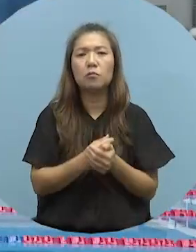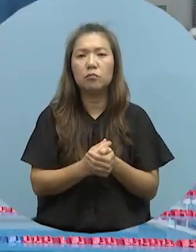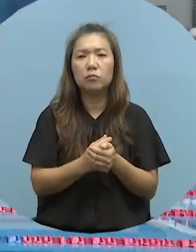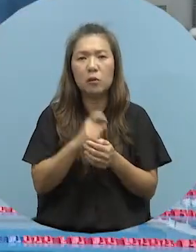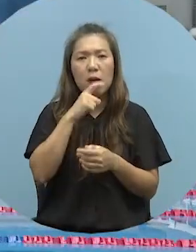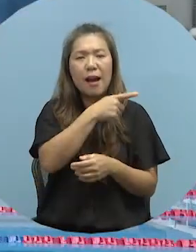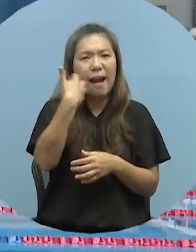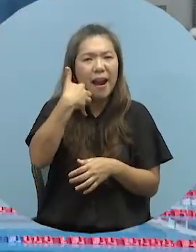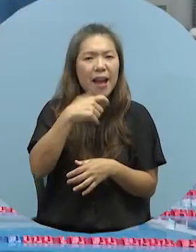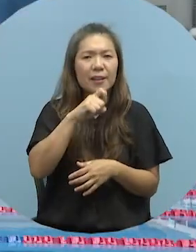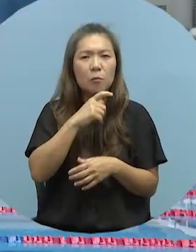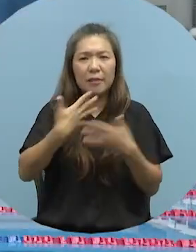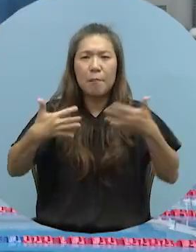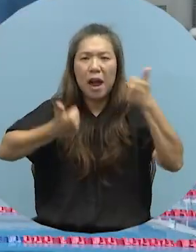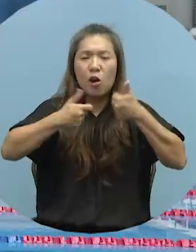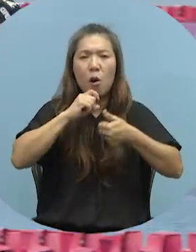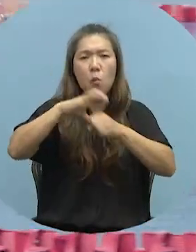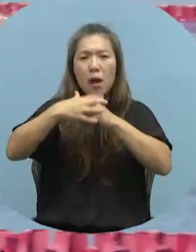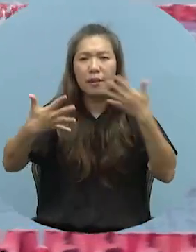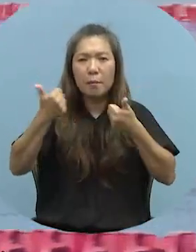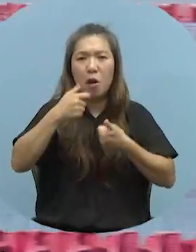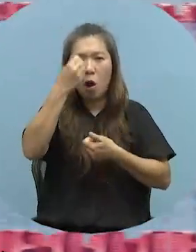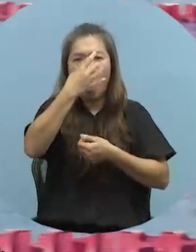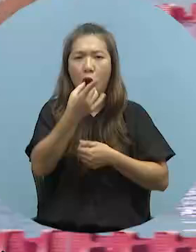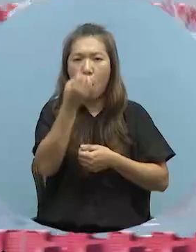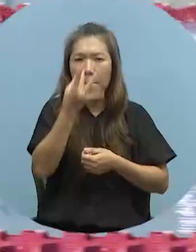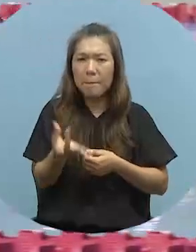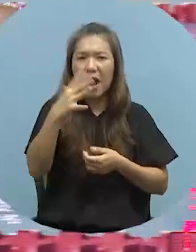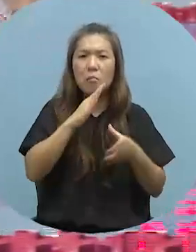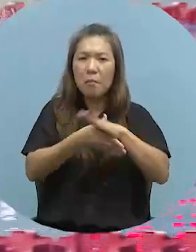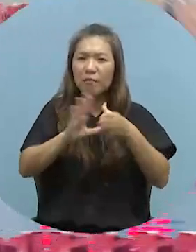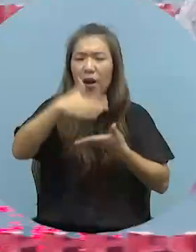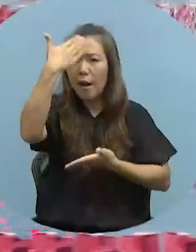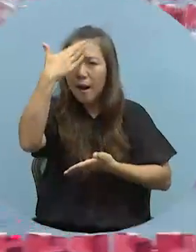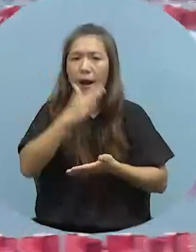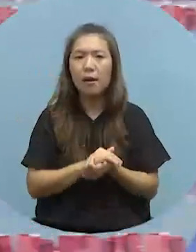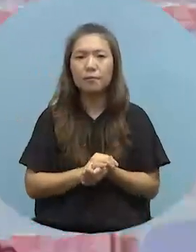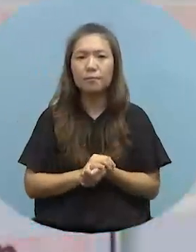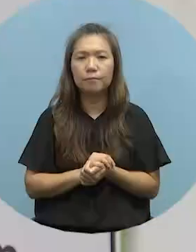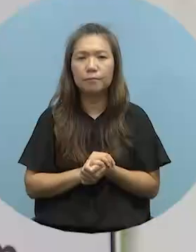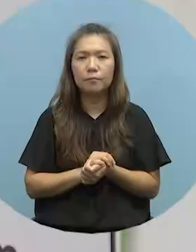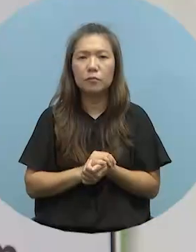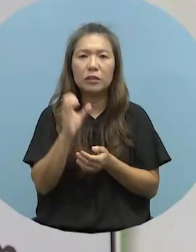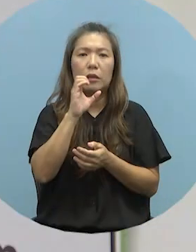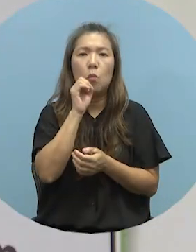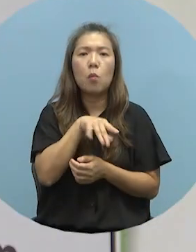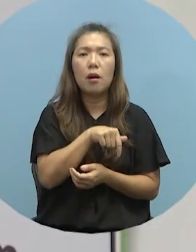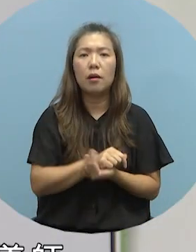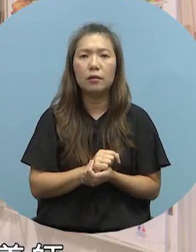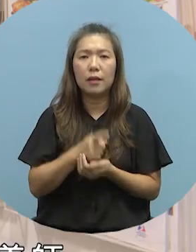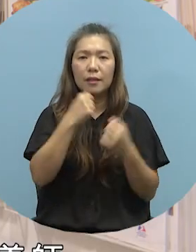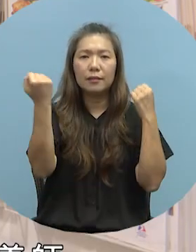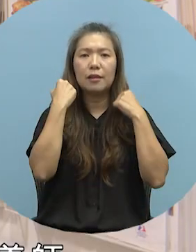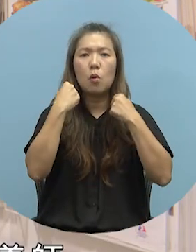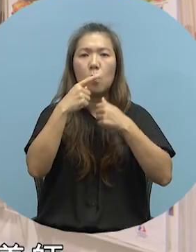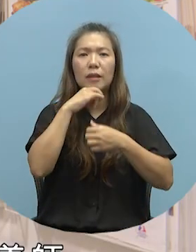经历过很多大赛，国际大赛，而且对香港本地的游泳文化也特别了解。 陈剑雄又话：体